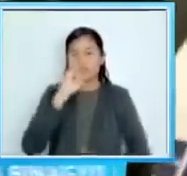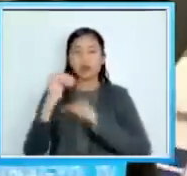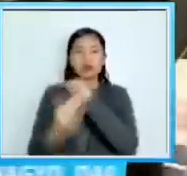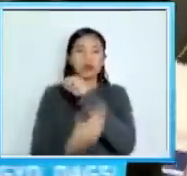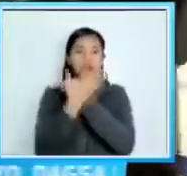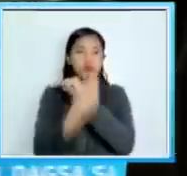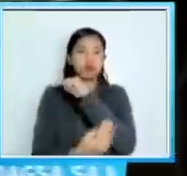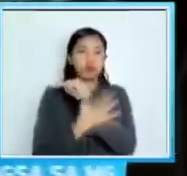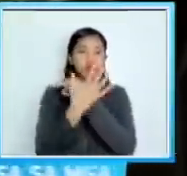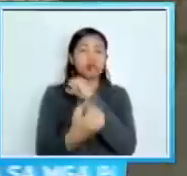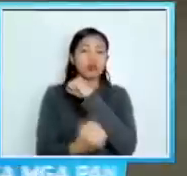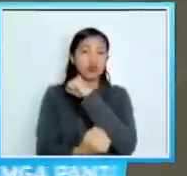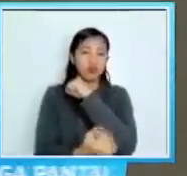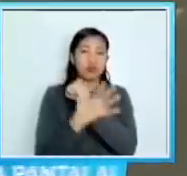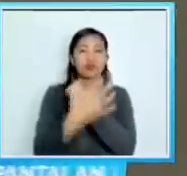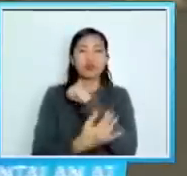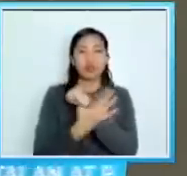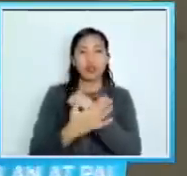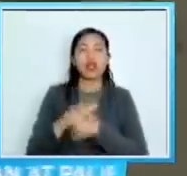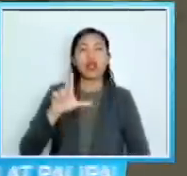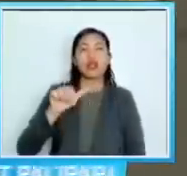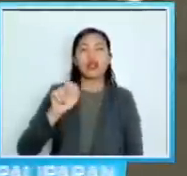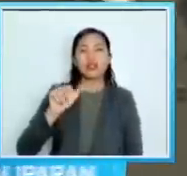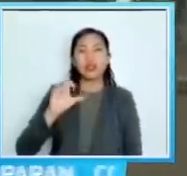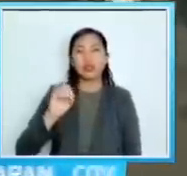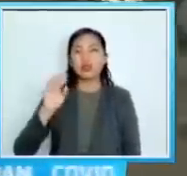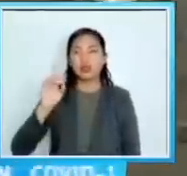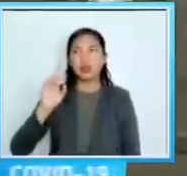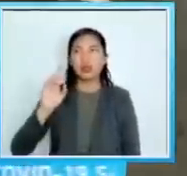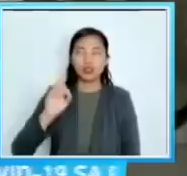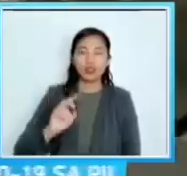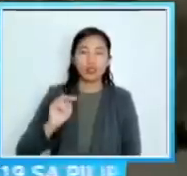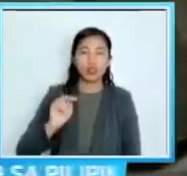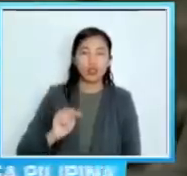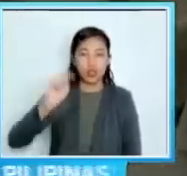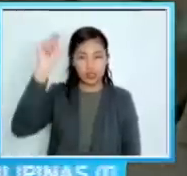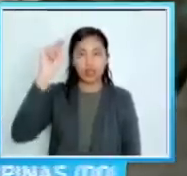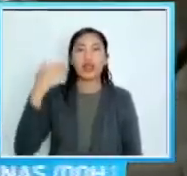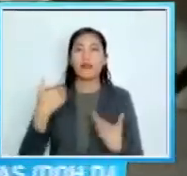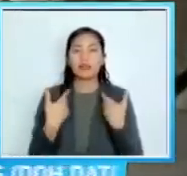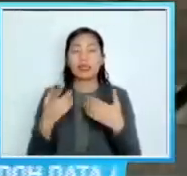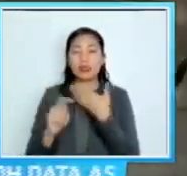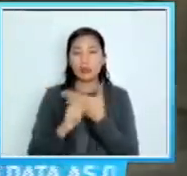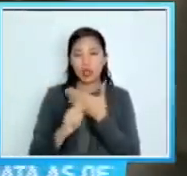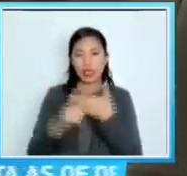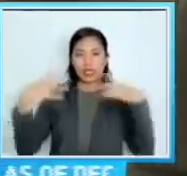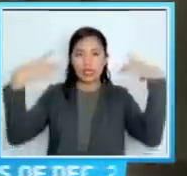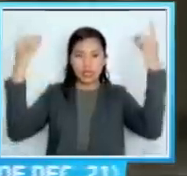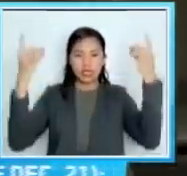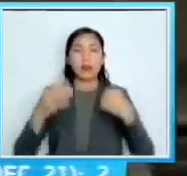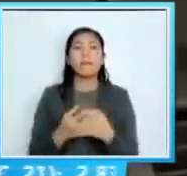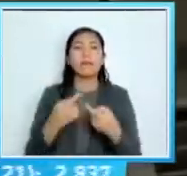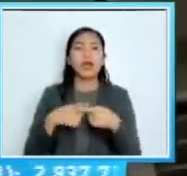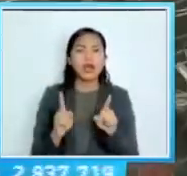at Lanao del Norte na sandali lang nawala ng kuryente. Habang wala pa rin transmission services sa Bohol dahil malaki